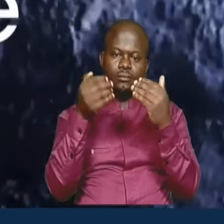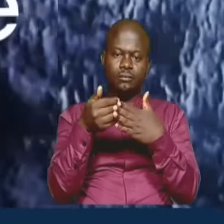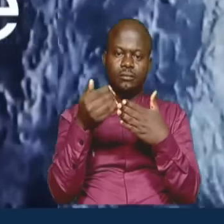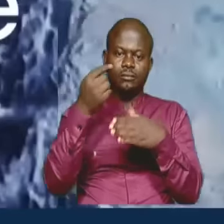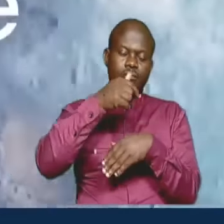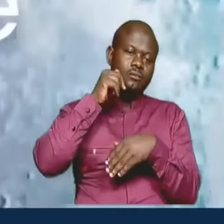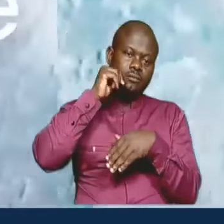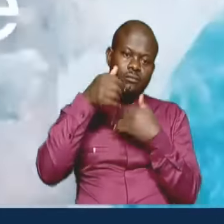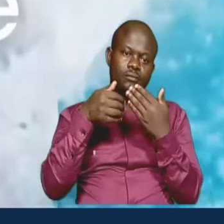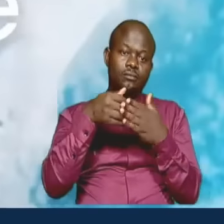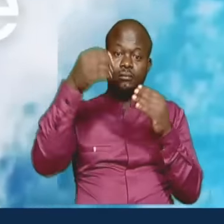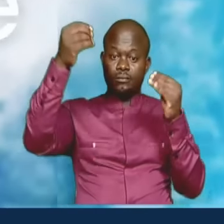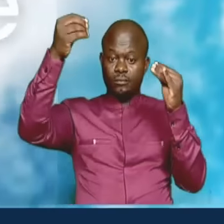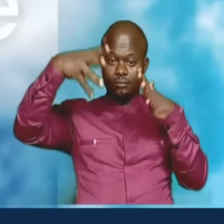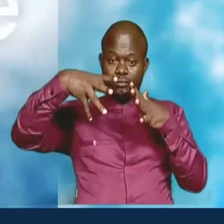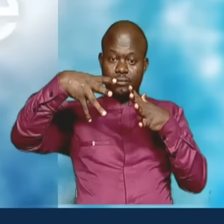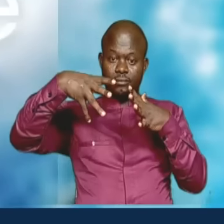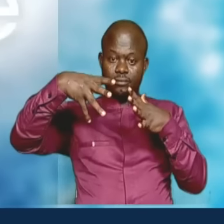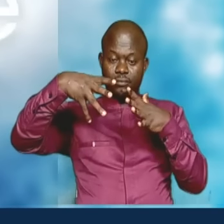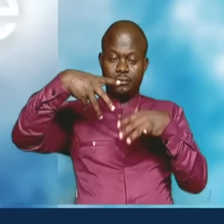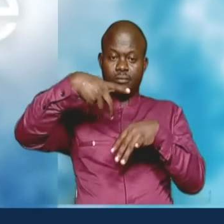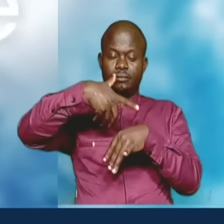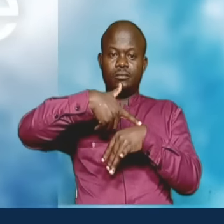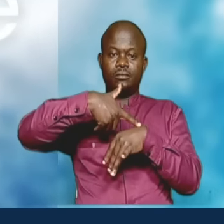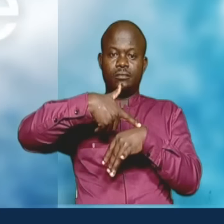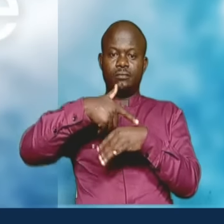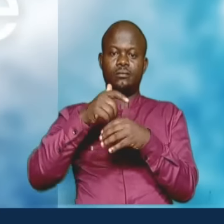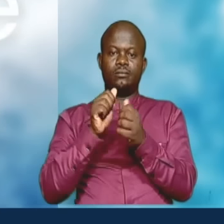munsi w'ejo izuba rizarasa ku isaha y'isaa